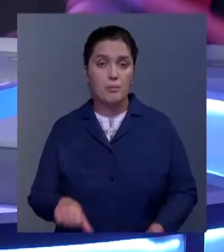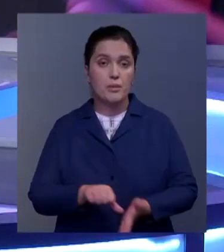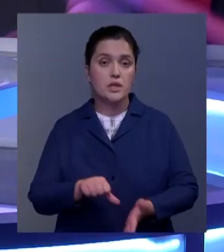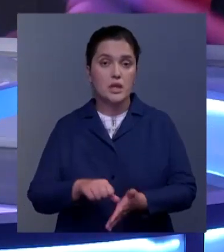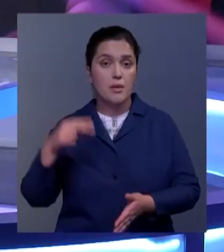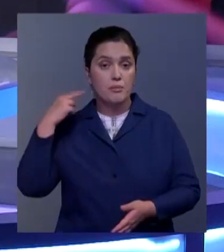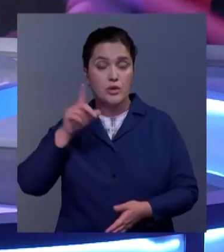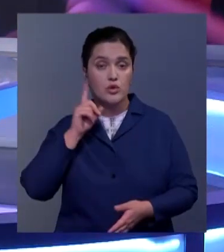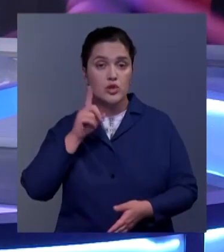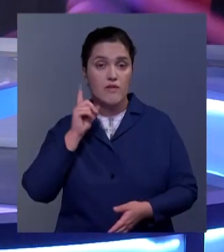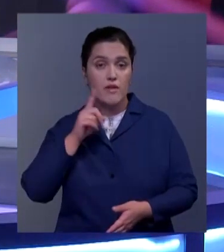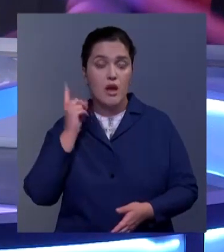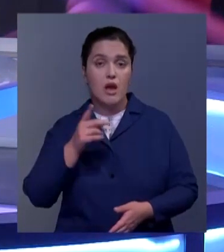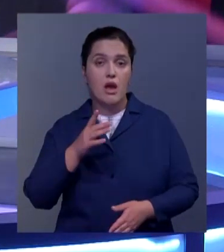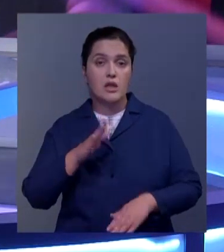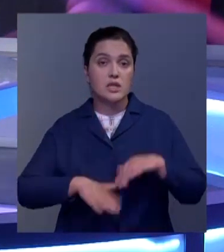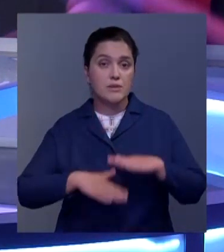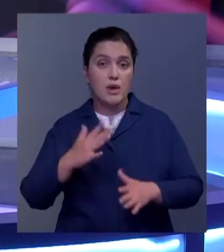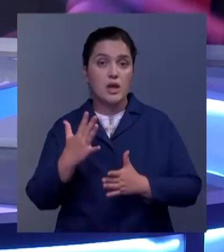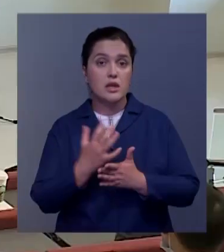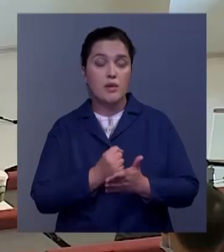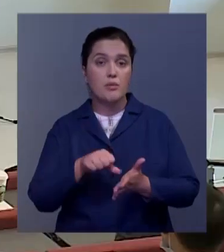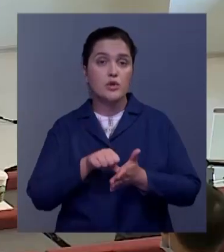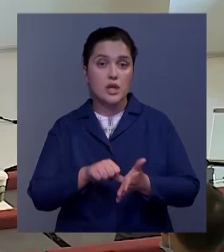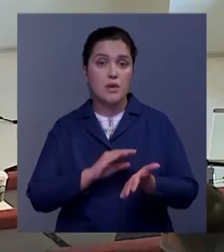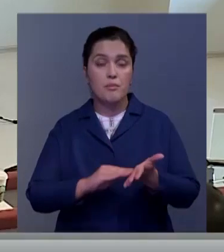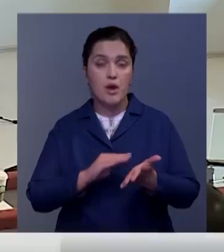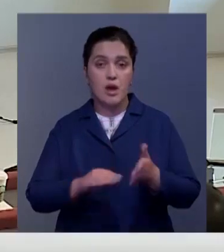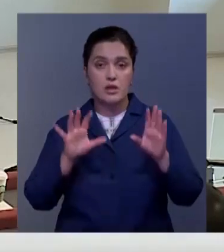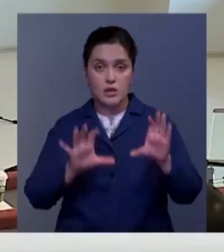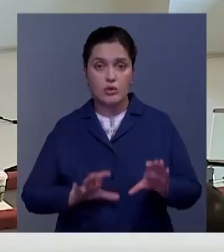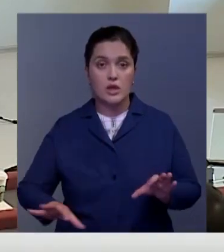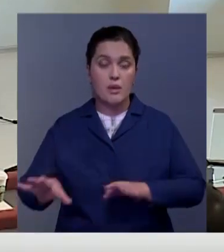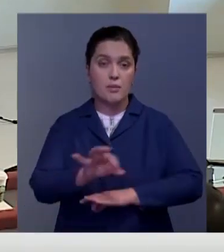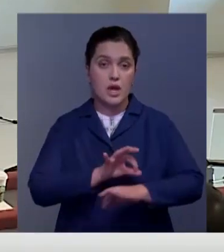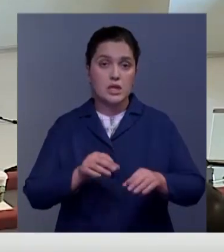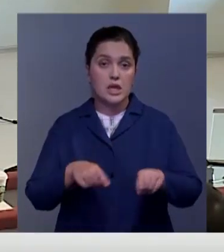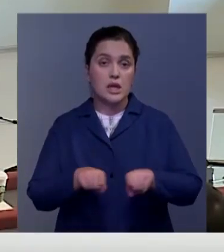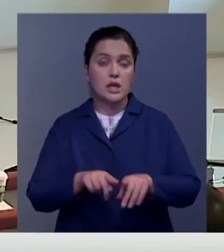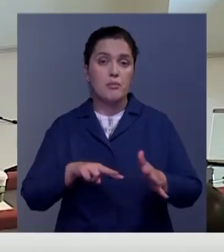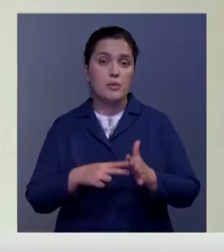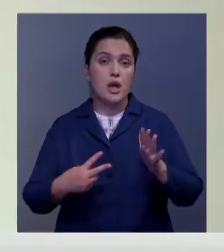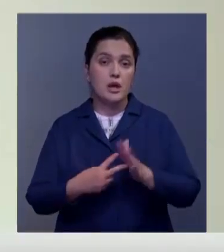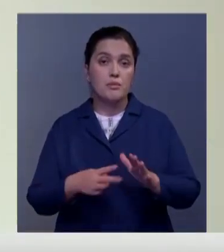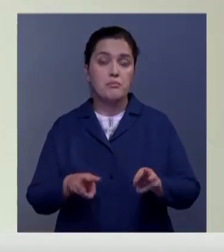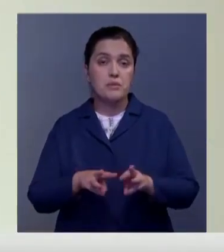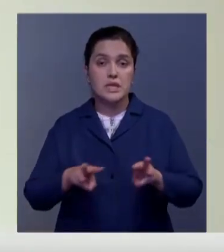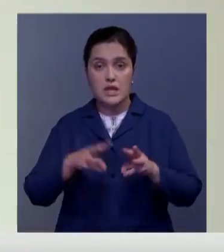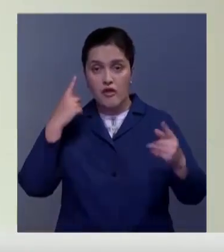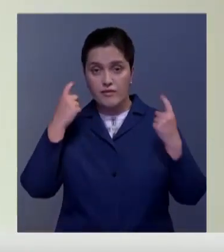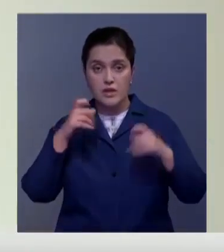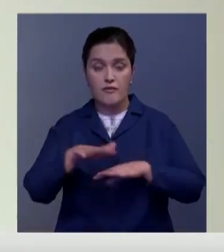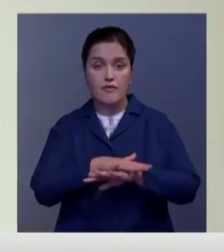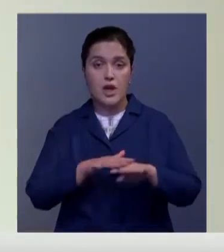Представители президентского молодежного кадрового резерва будут участвовать в написании законопроектов. С такой инициативой сегодня выступила министр